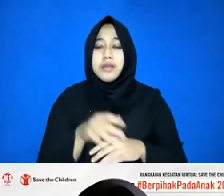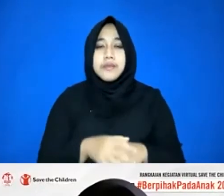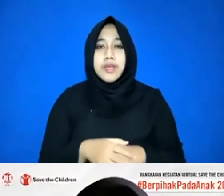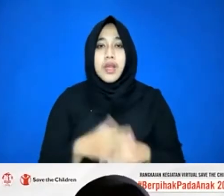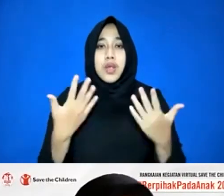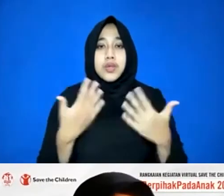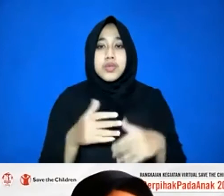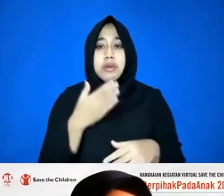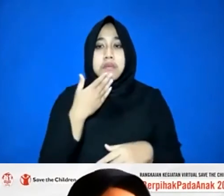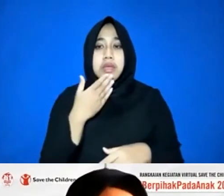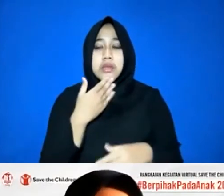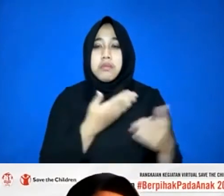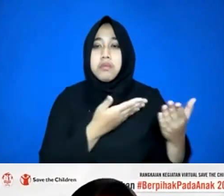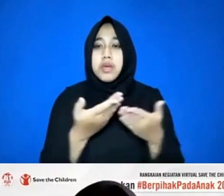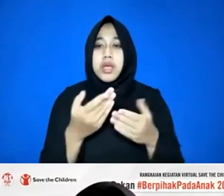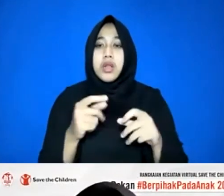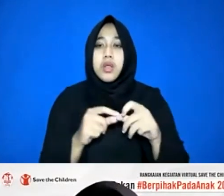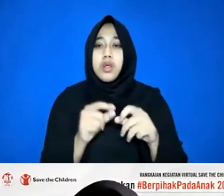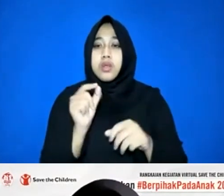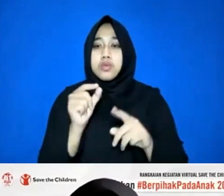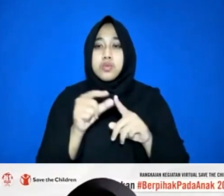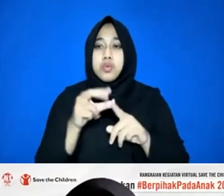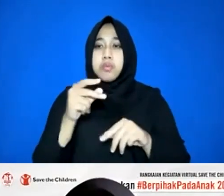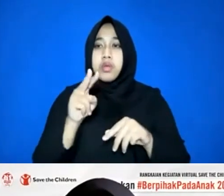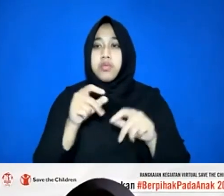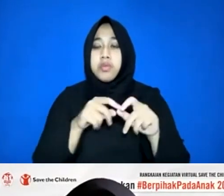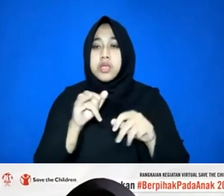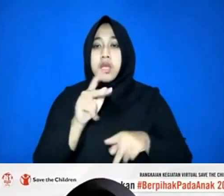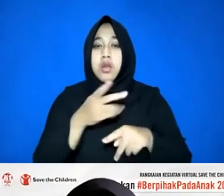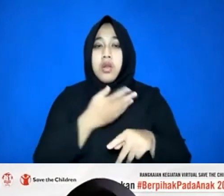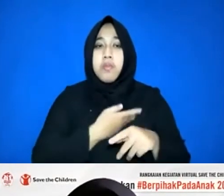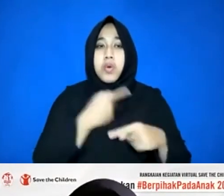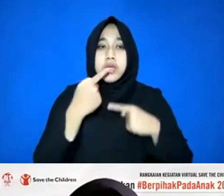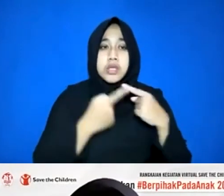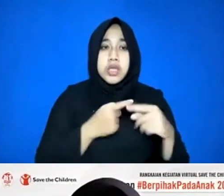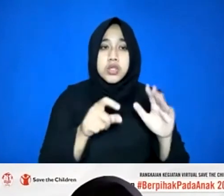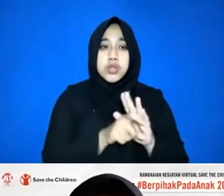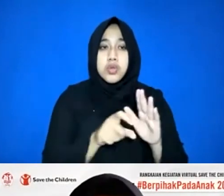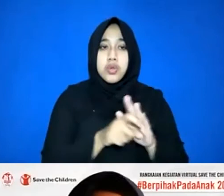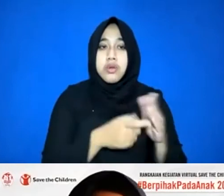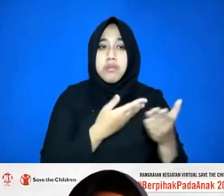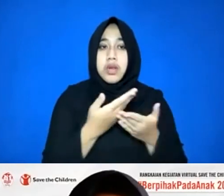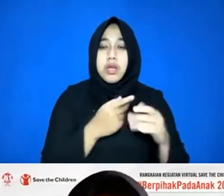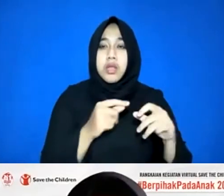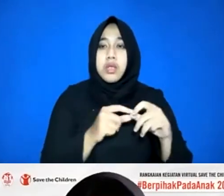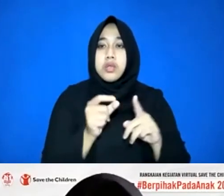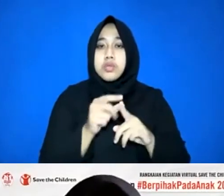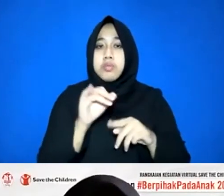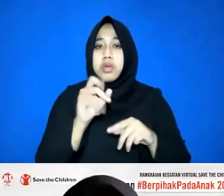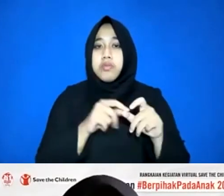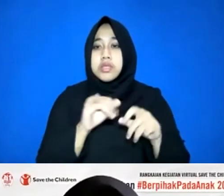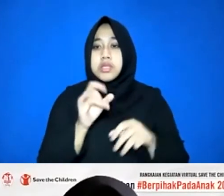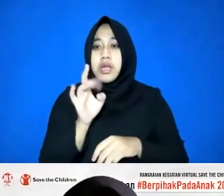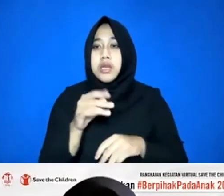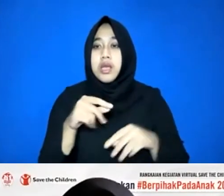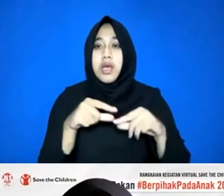sudah terbiasa juga memberikan supervisi. Kalau mau sharing seperti apa contoh bentuk lain dari supervisi edukasi yang ataupun